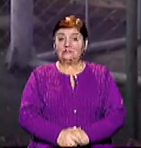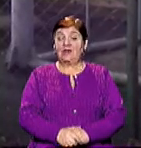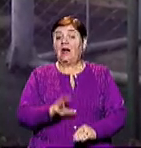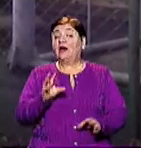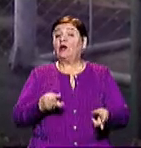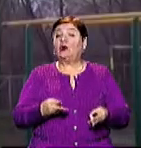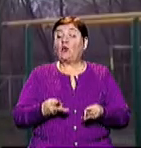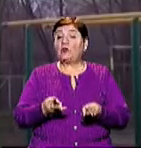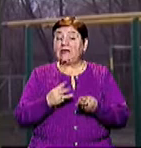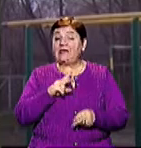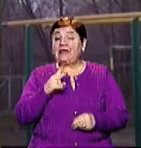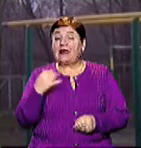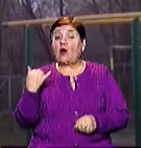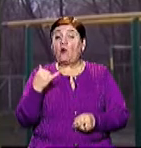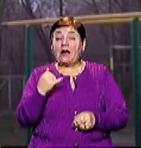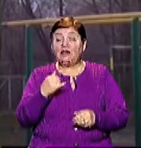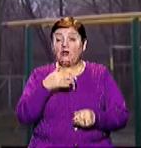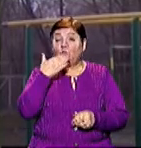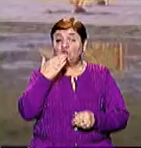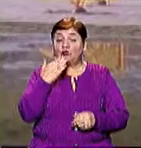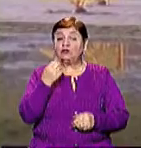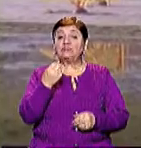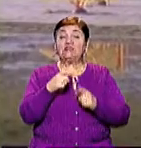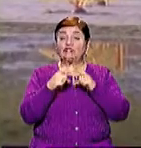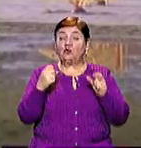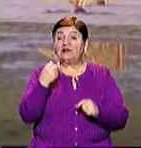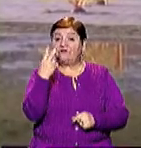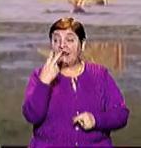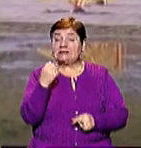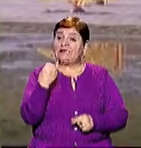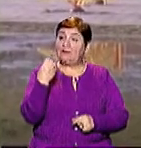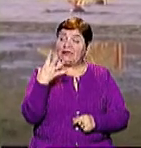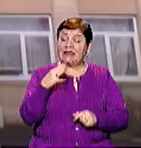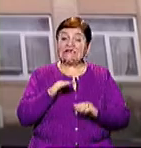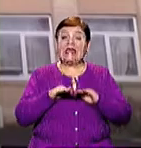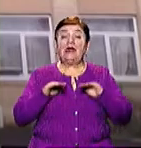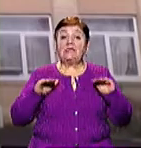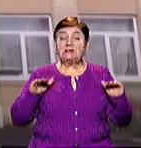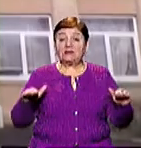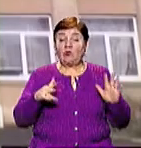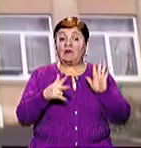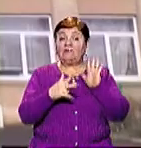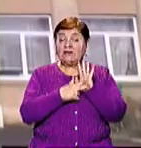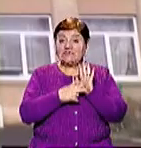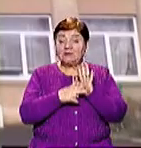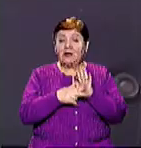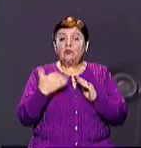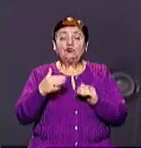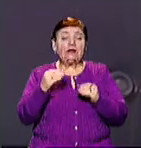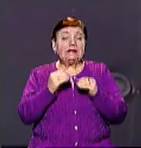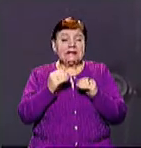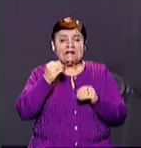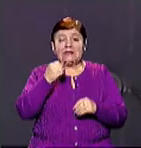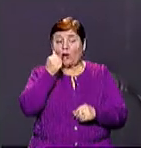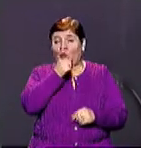Модульна котельня, яка опалює газом Ужгородські школи номер 12 і 15 та дитсадок номер 8, встановлена 10 років тому. У зв'язку з